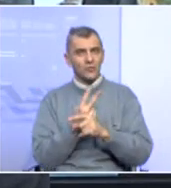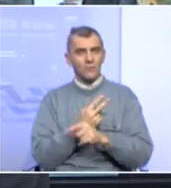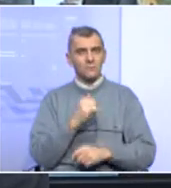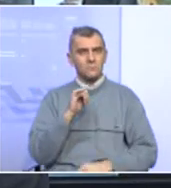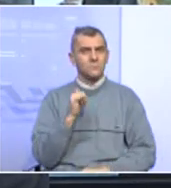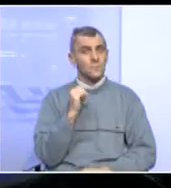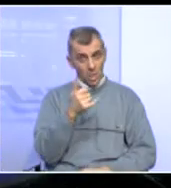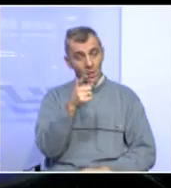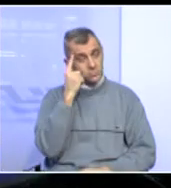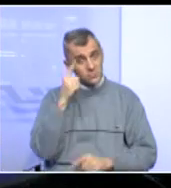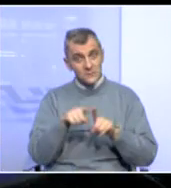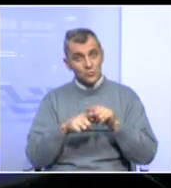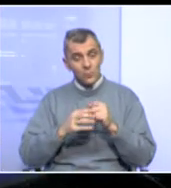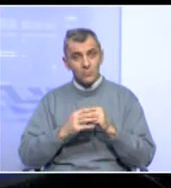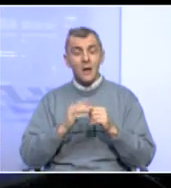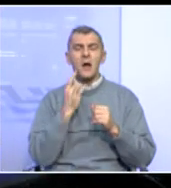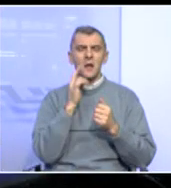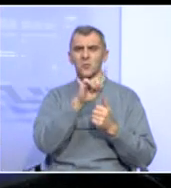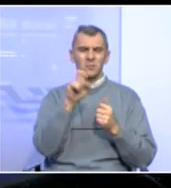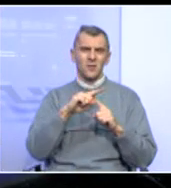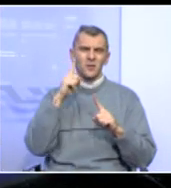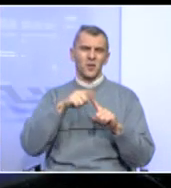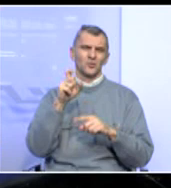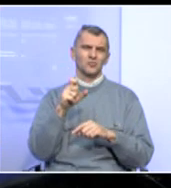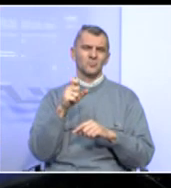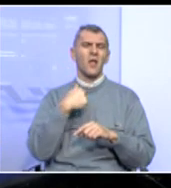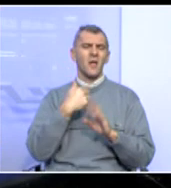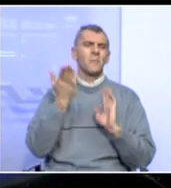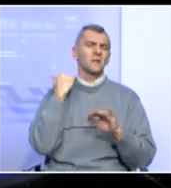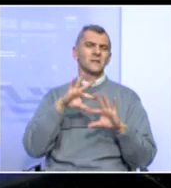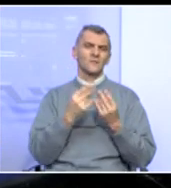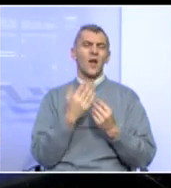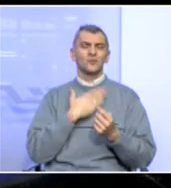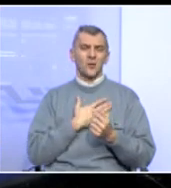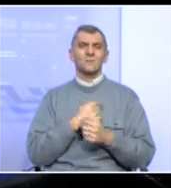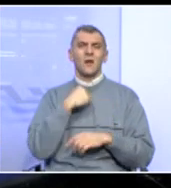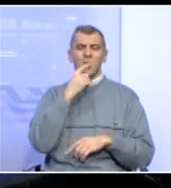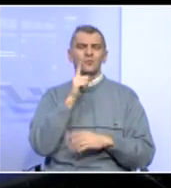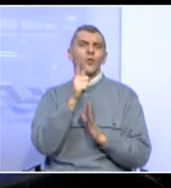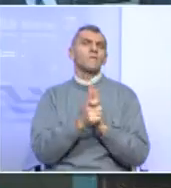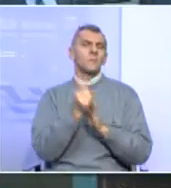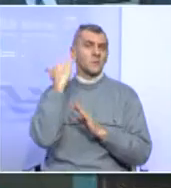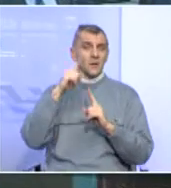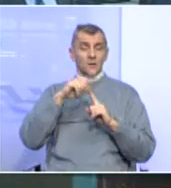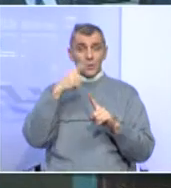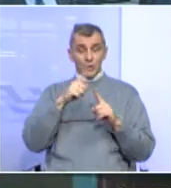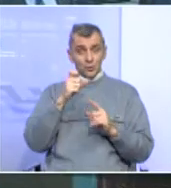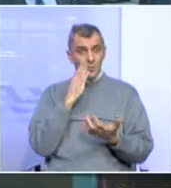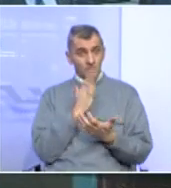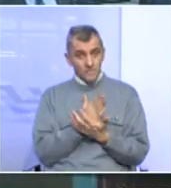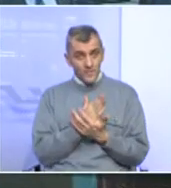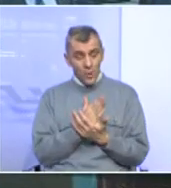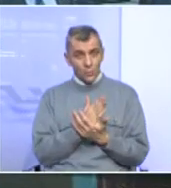gospodina Tihića? Ovako, kad je u pitanju gospodin Tihić, ja prije svega želim reći da smo i u vrijeme dok je gospodin Tihić bio